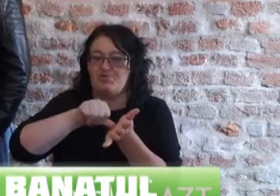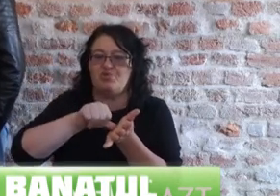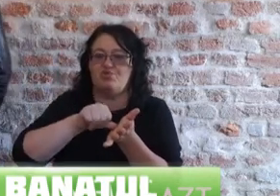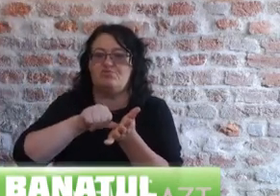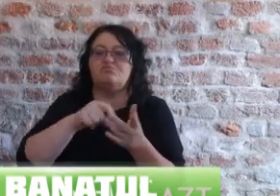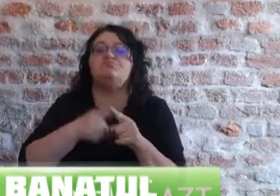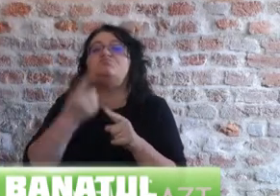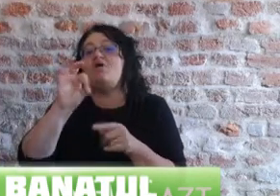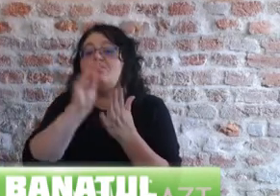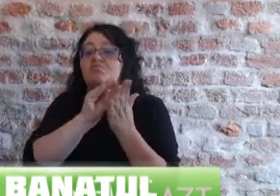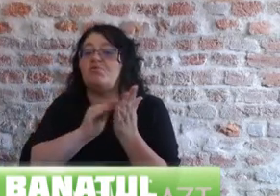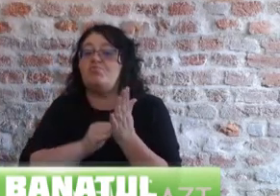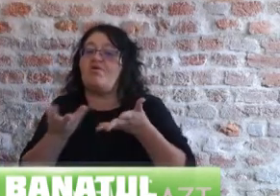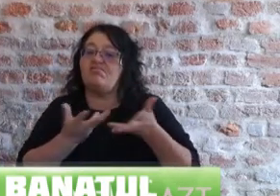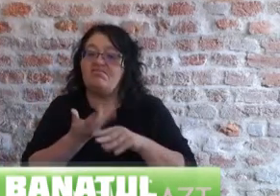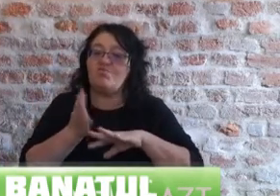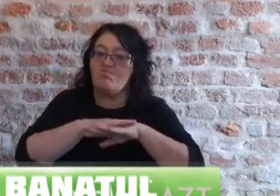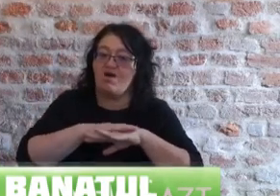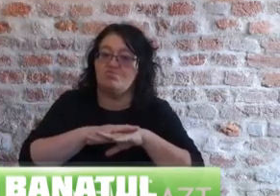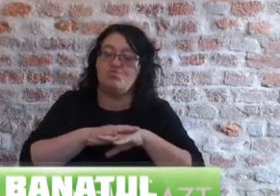care tratează poate cu